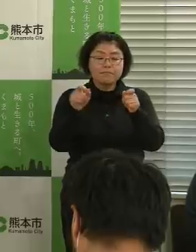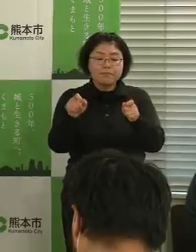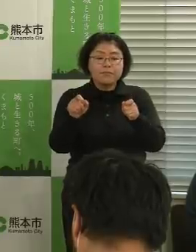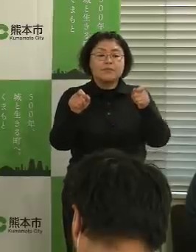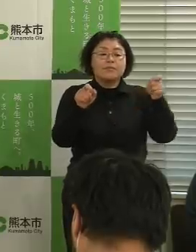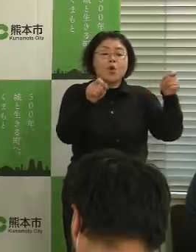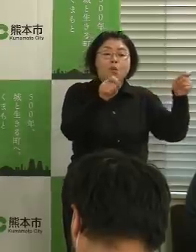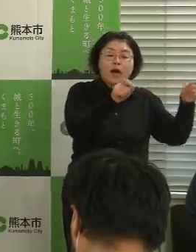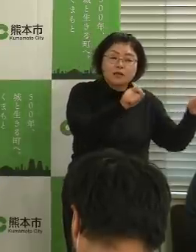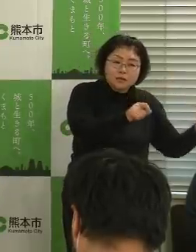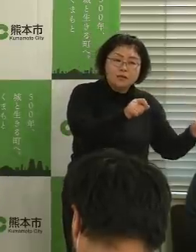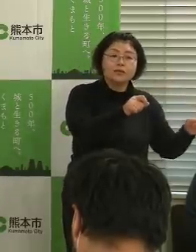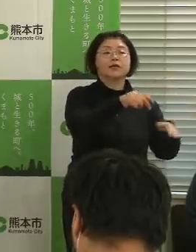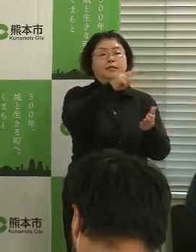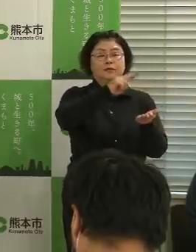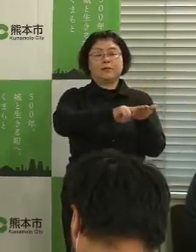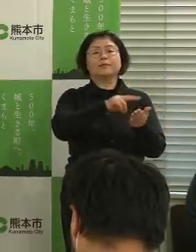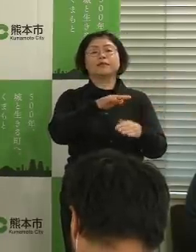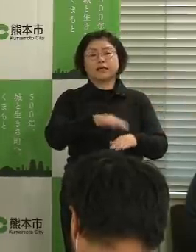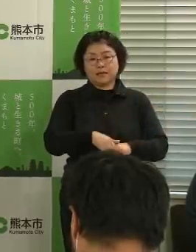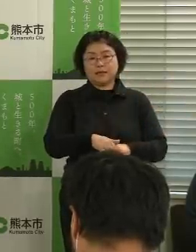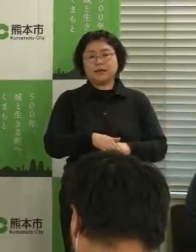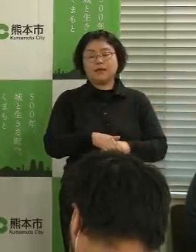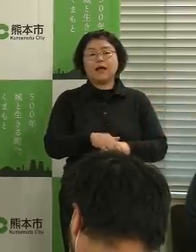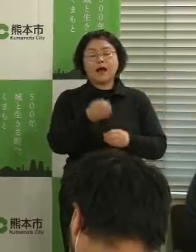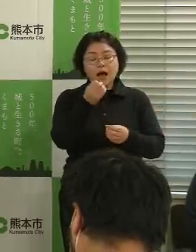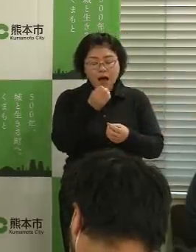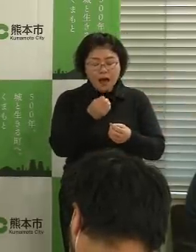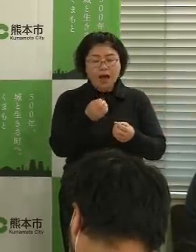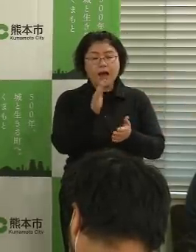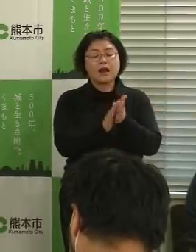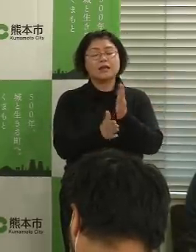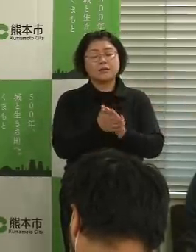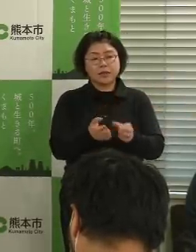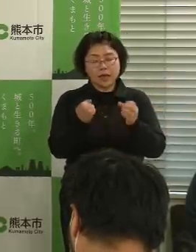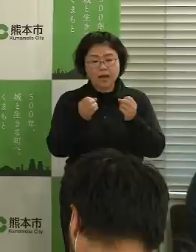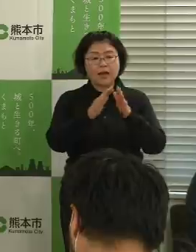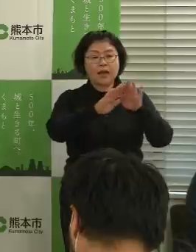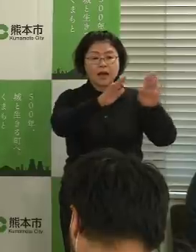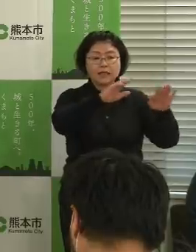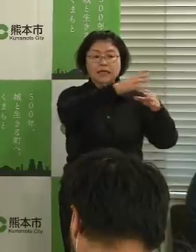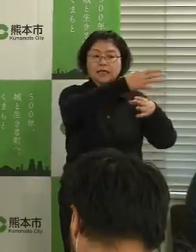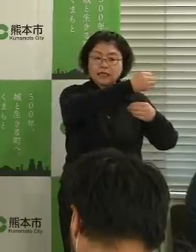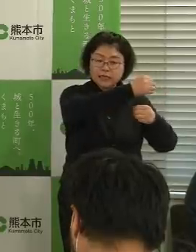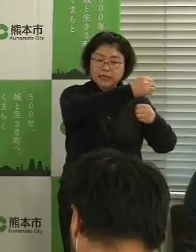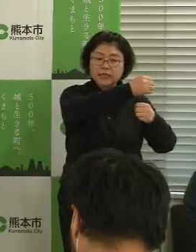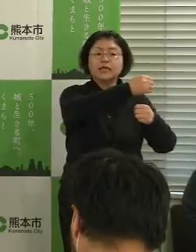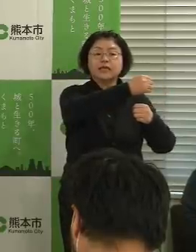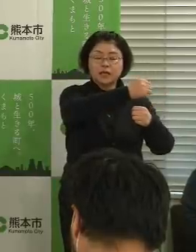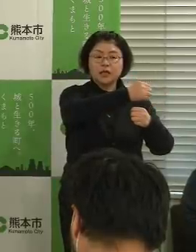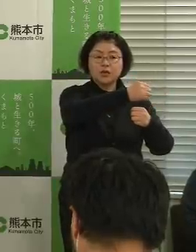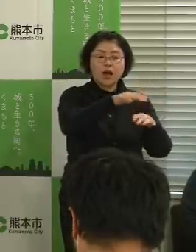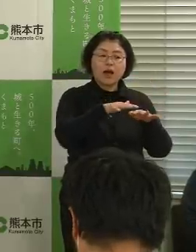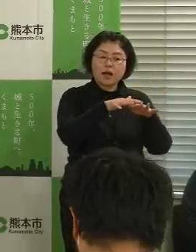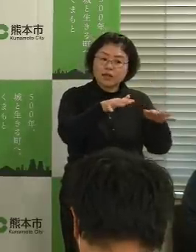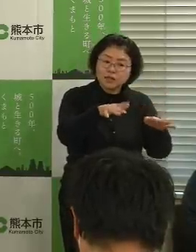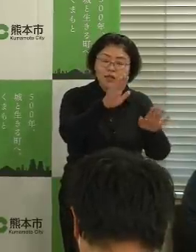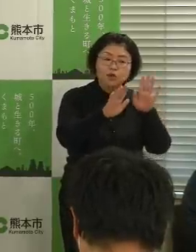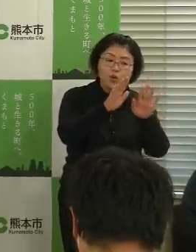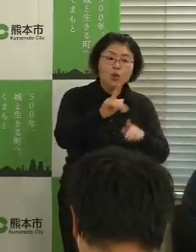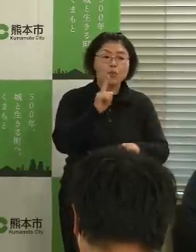なりました。新たな開催時期につきましては、新型コロナウイルス感染症の状況を見極めつ